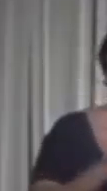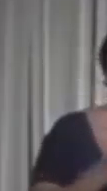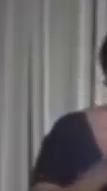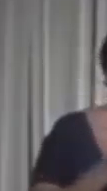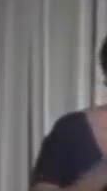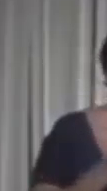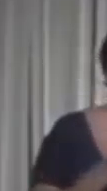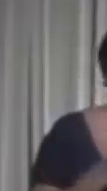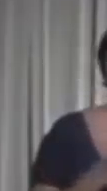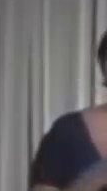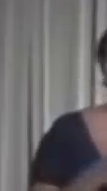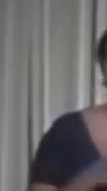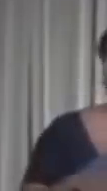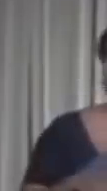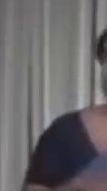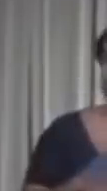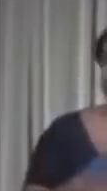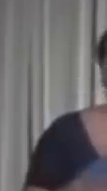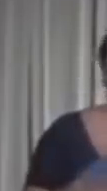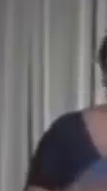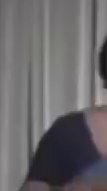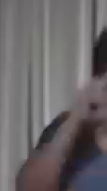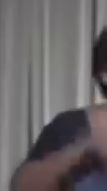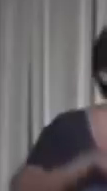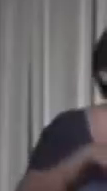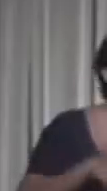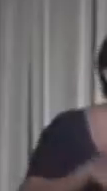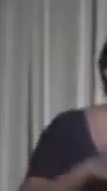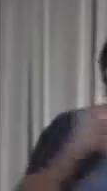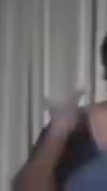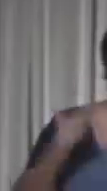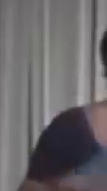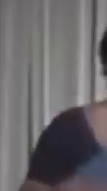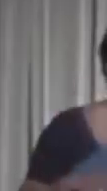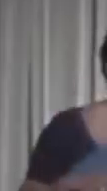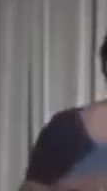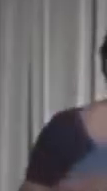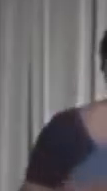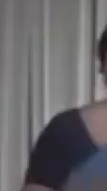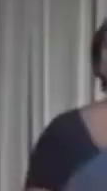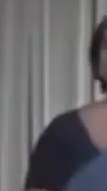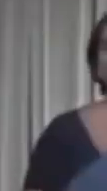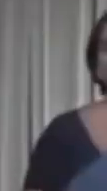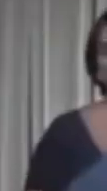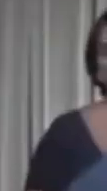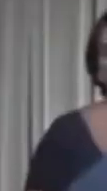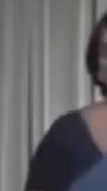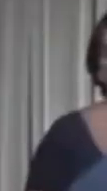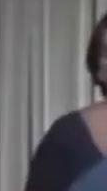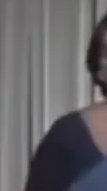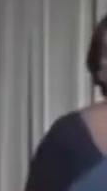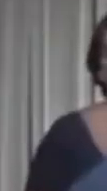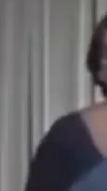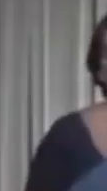மஹிந்த ராஜபக்ச பிரதமர் அவர்கள். அவரிடத்திலே இருந்த அதிகாரத்தை அவரிடத்திலும் இந்த பாராளுமன்றத்திலும் இருந்த